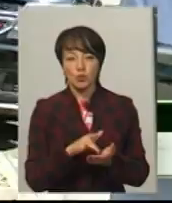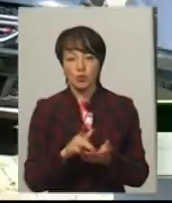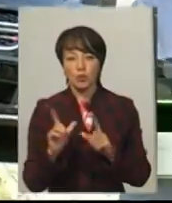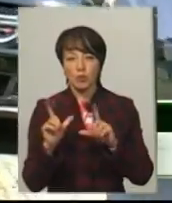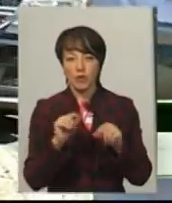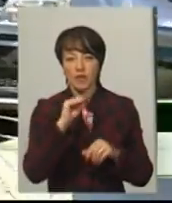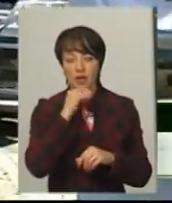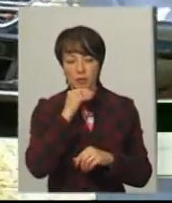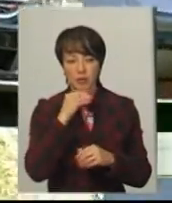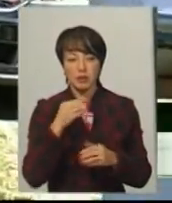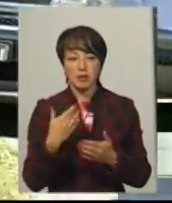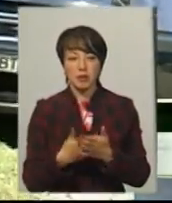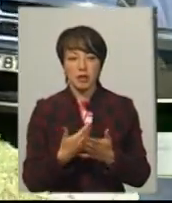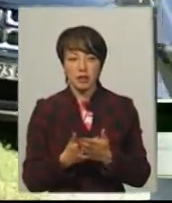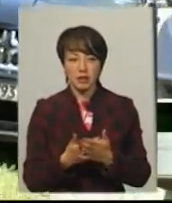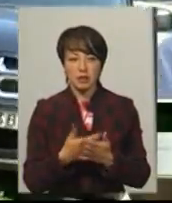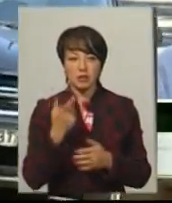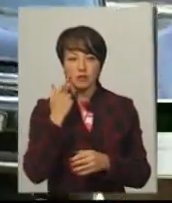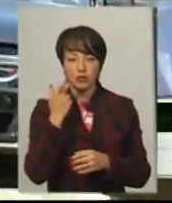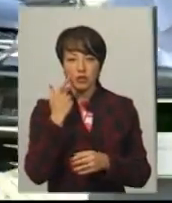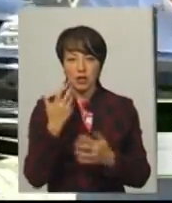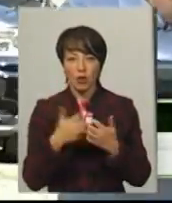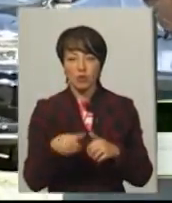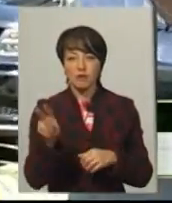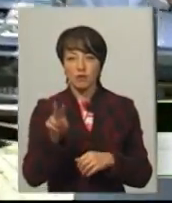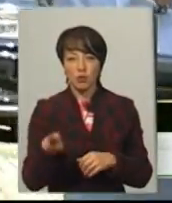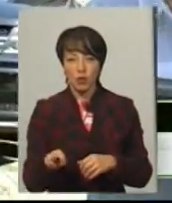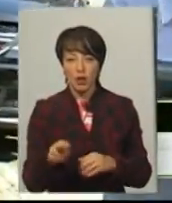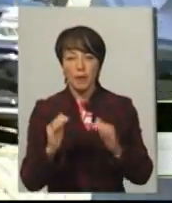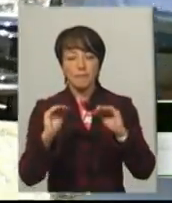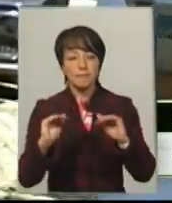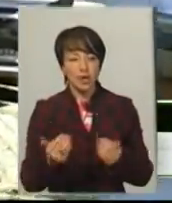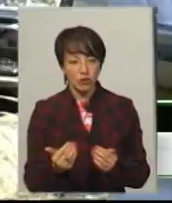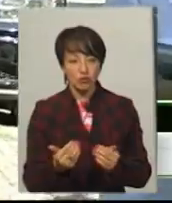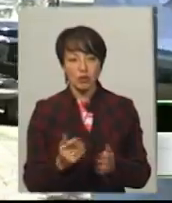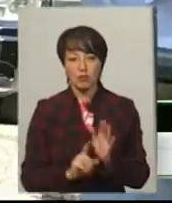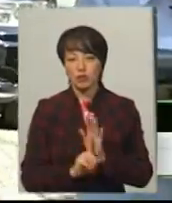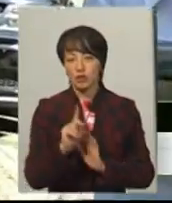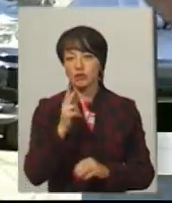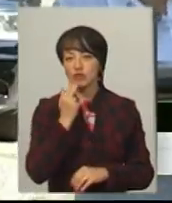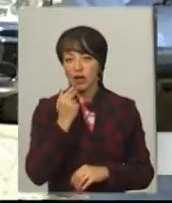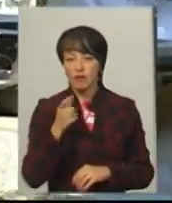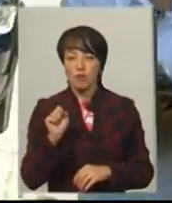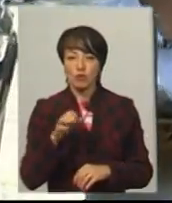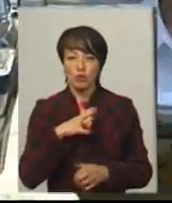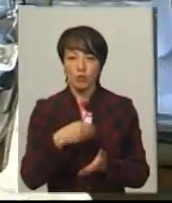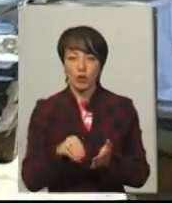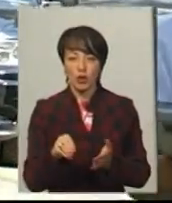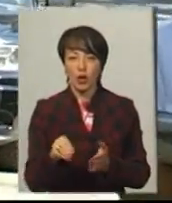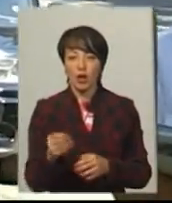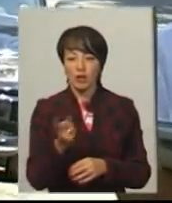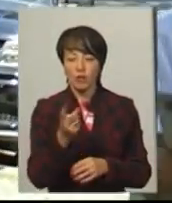Вартість турпакету в Єгипет, наприклад, яка завжди рахується в доларах, стала значно менша. На початку червня можна було придбати тур